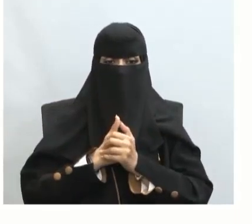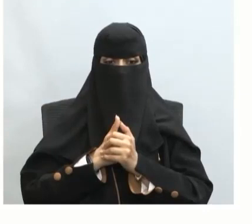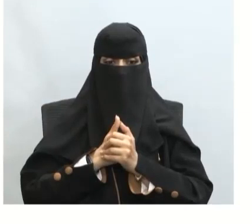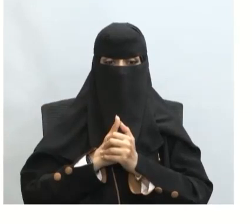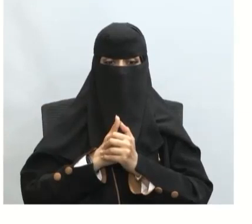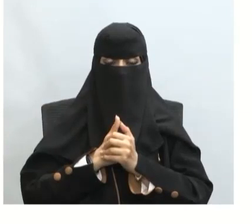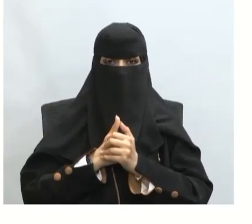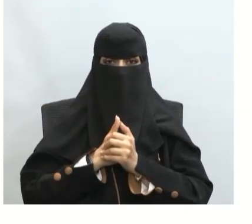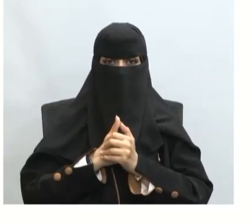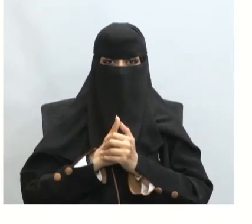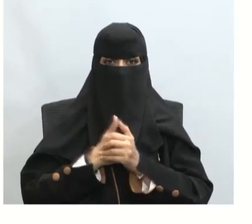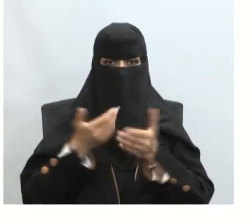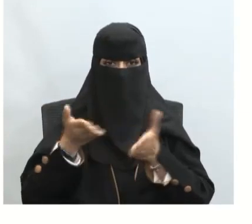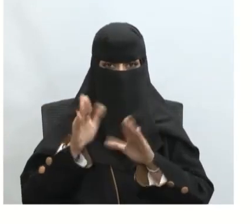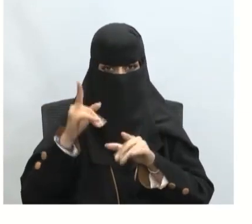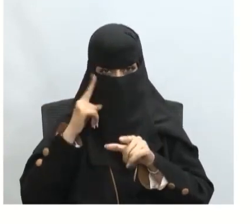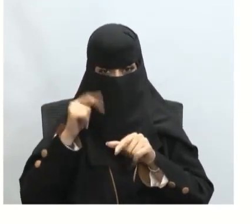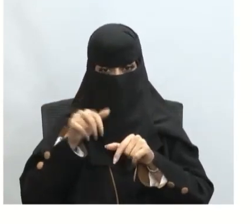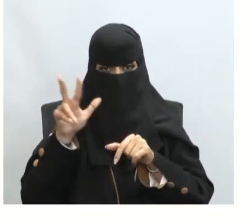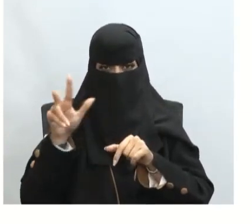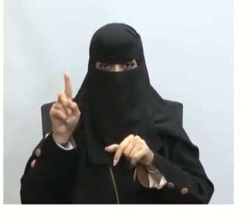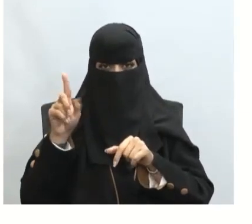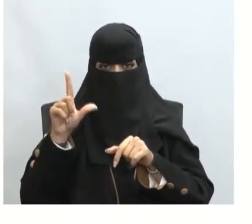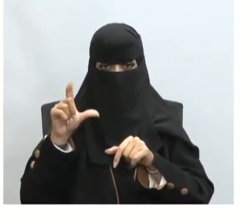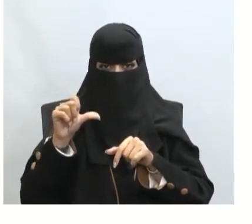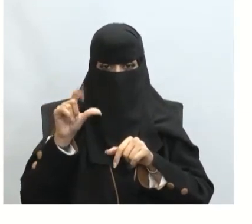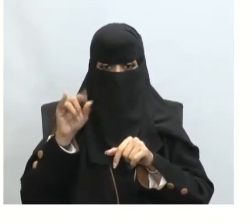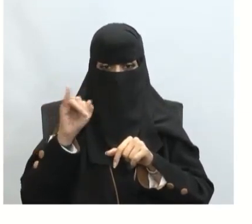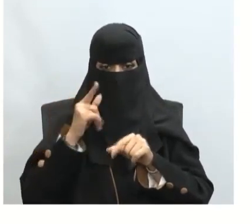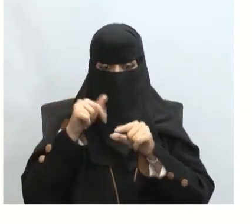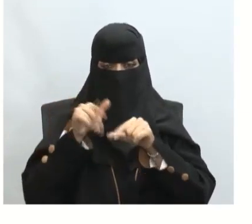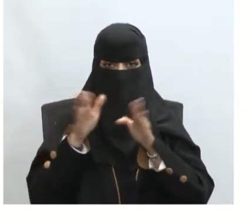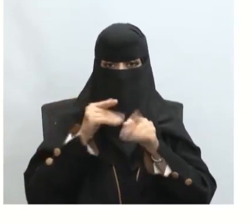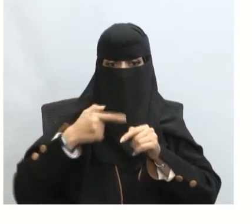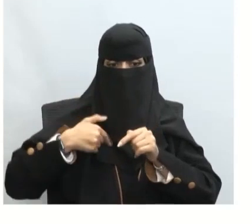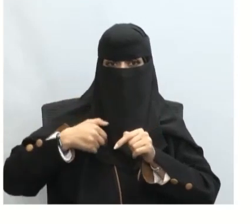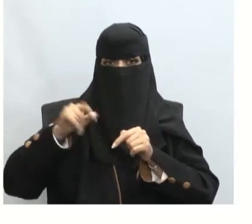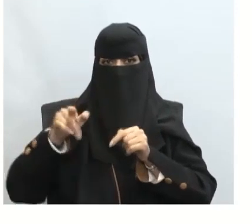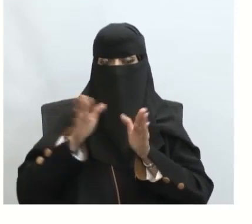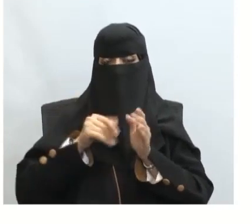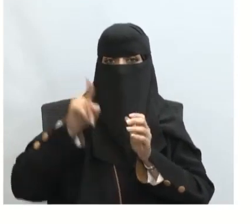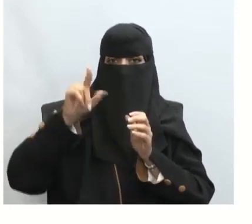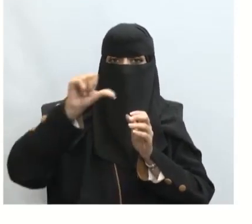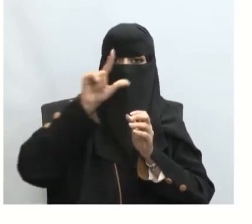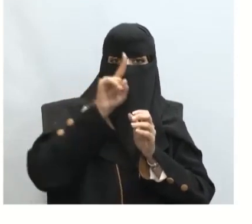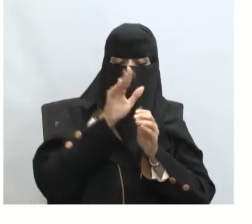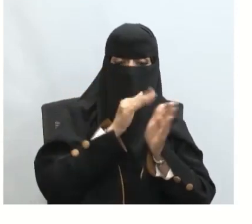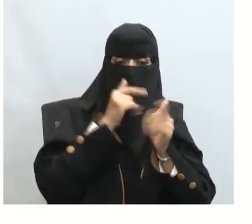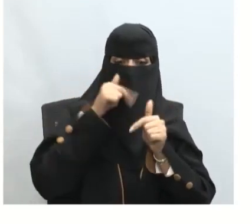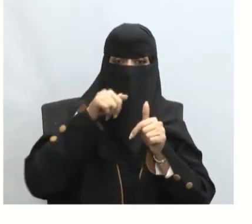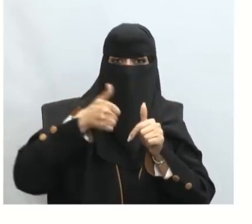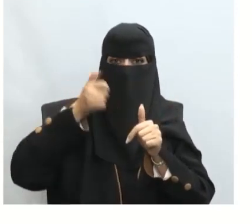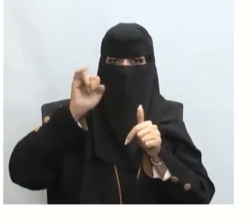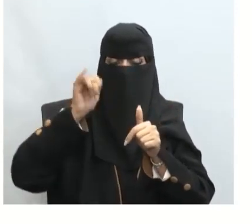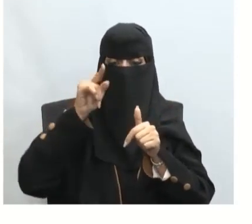من جديد البوليمر اسمه بولي ايثيلين صنع من بلمره